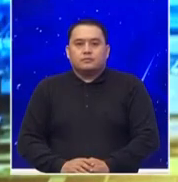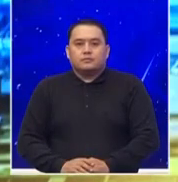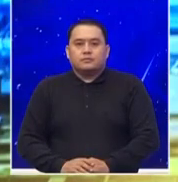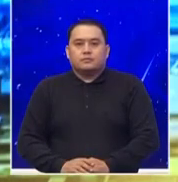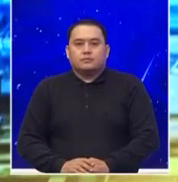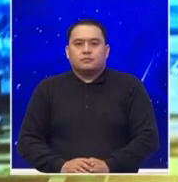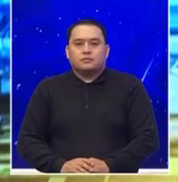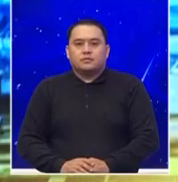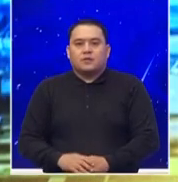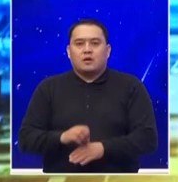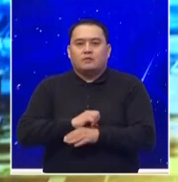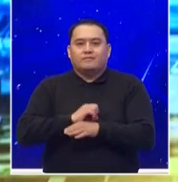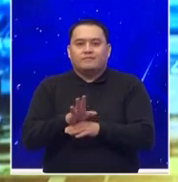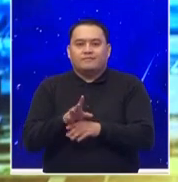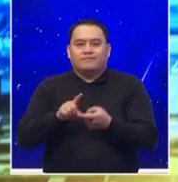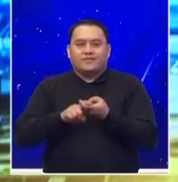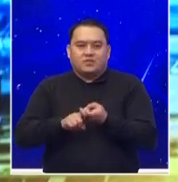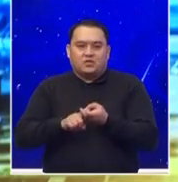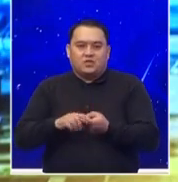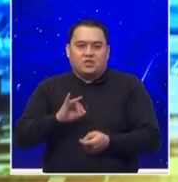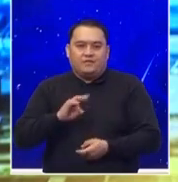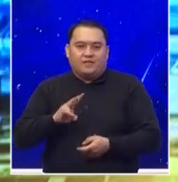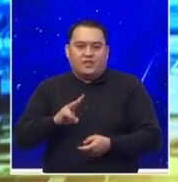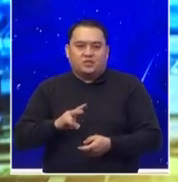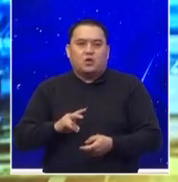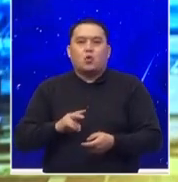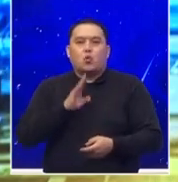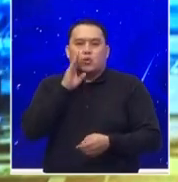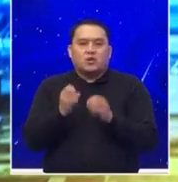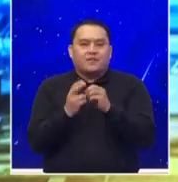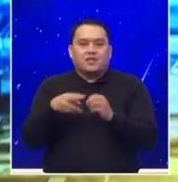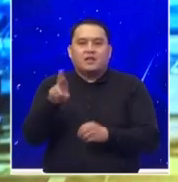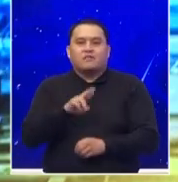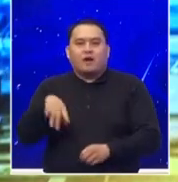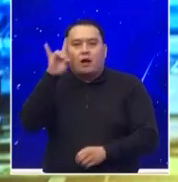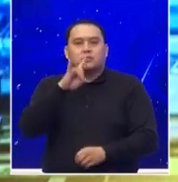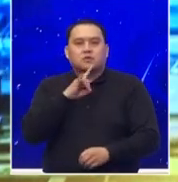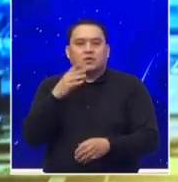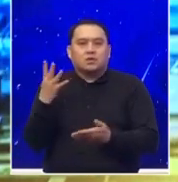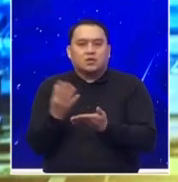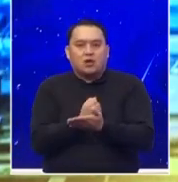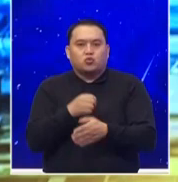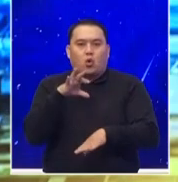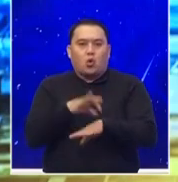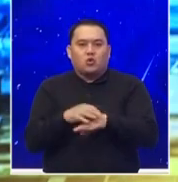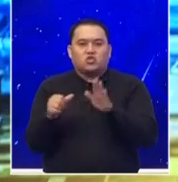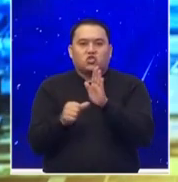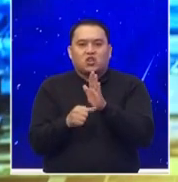Последние новости о ситуации по COVID-19 в стране. На утро 12 января в Казахстане обнаружена инфекция еще